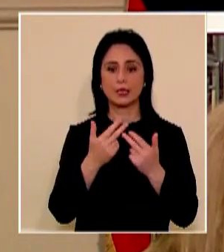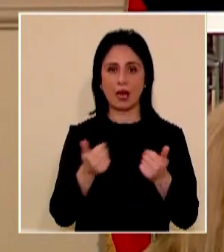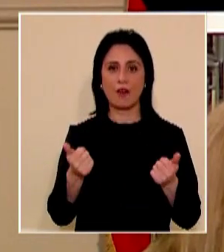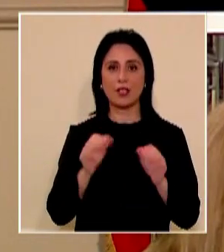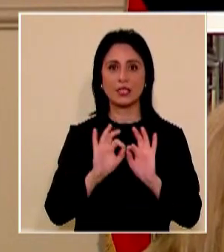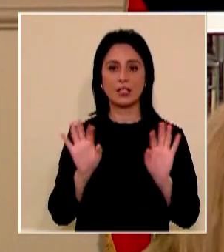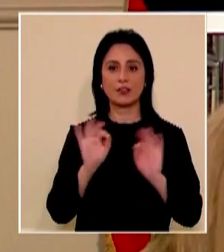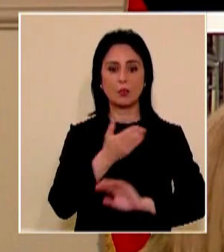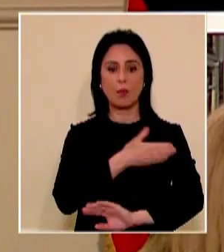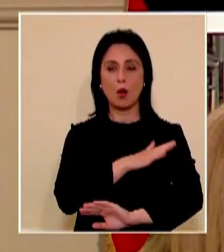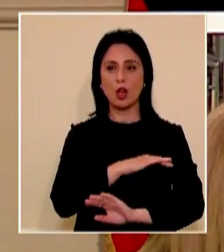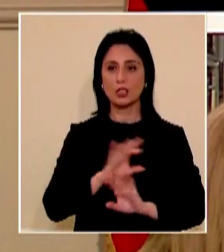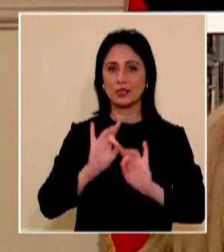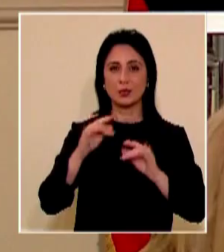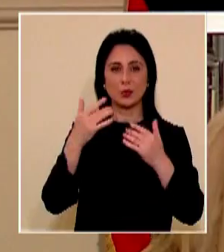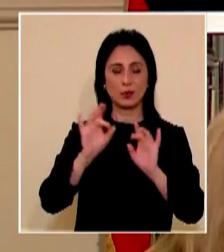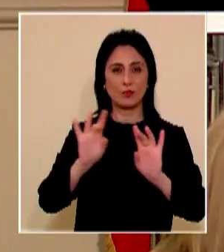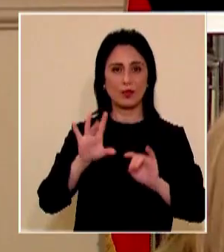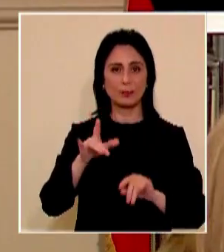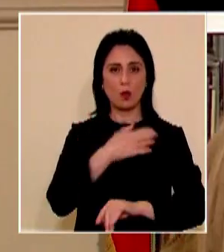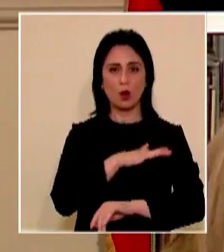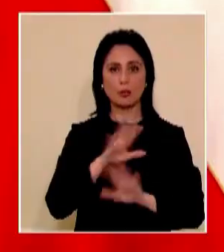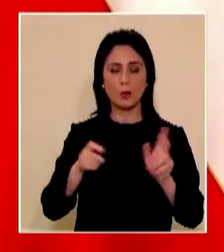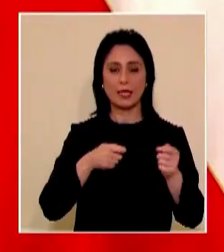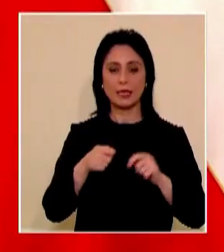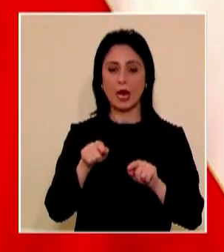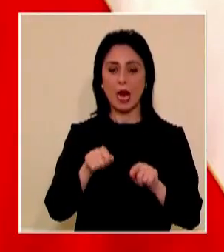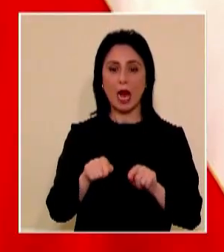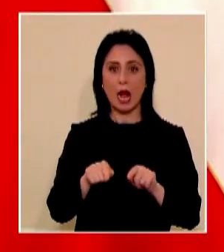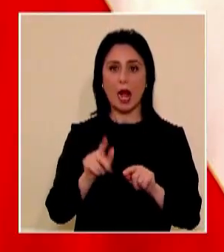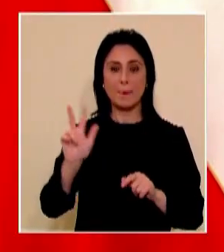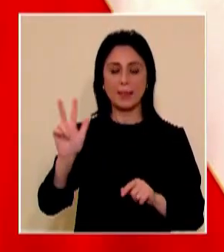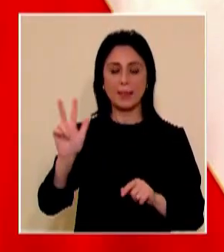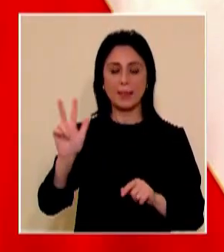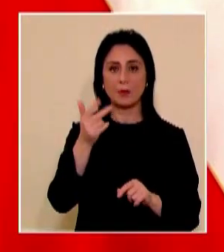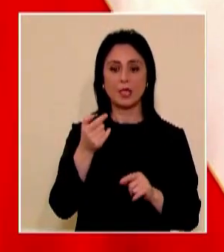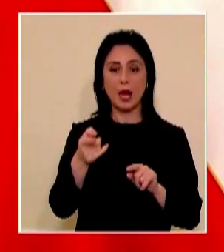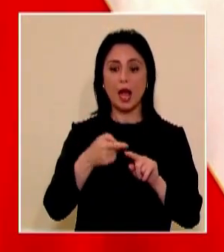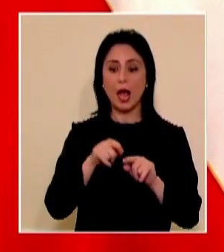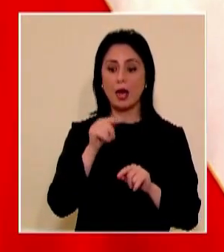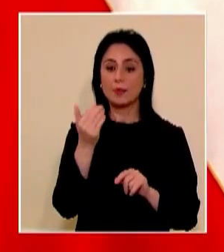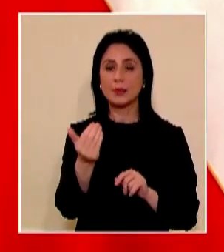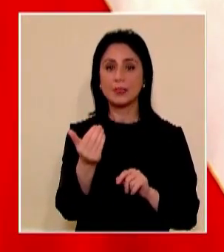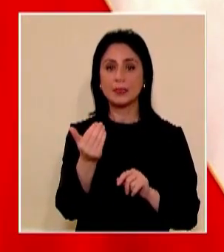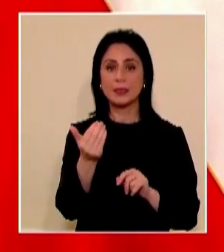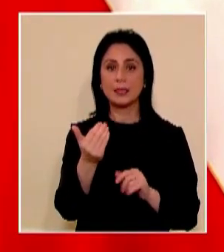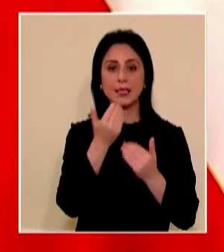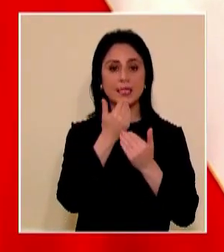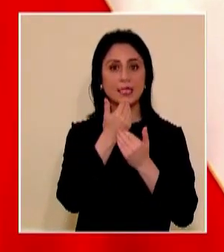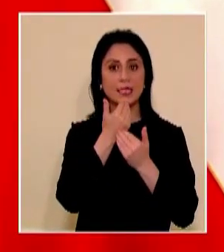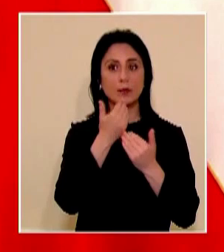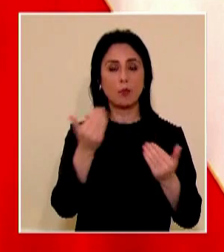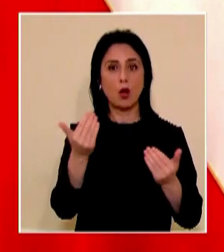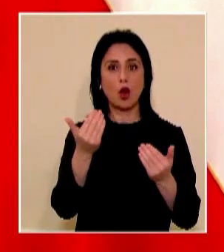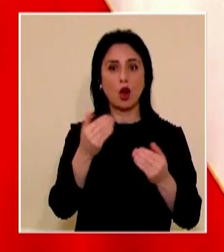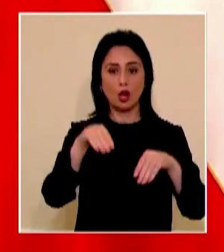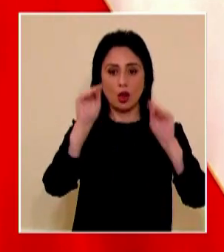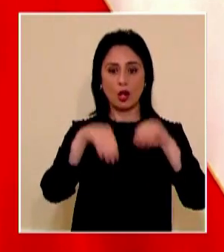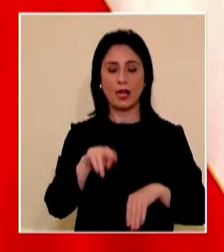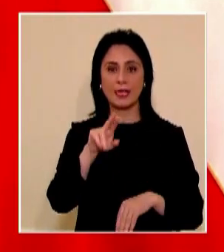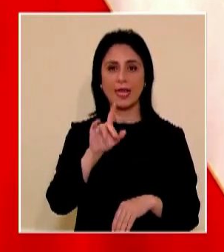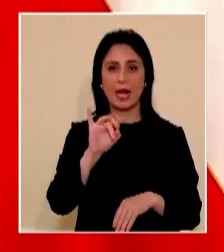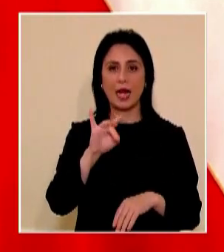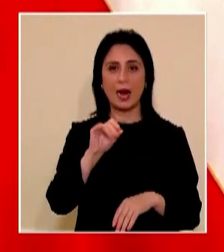z Polonici z prezidentadrom, Amson i Dmadamis za bolo